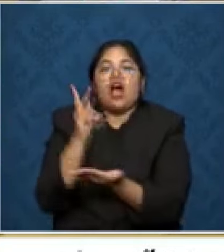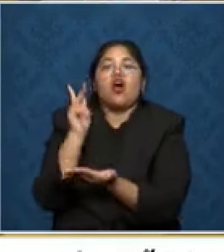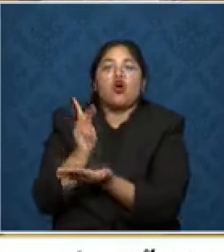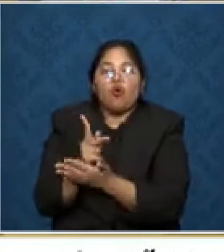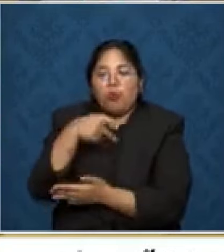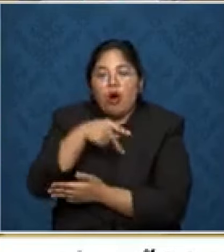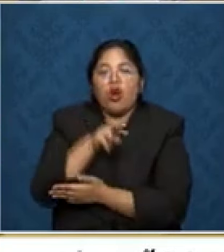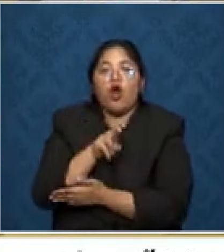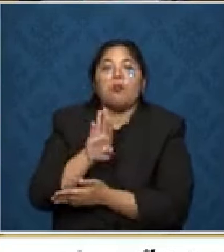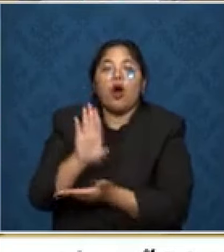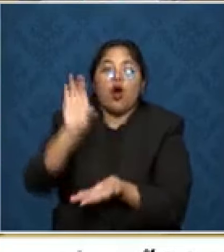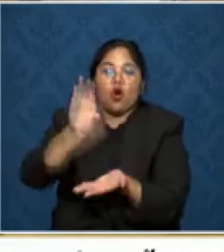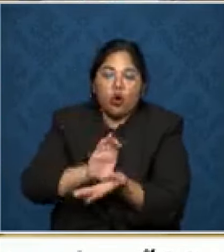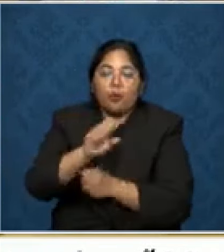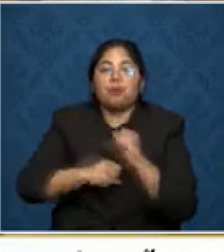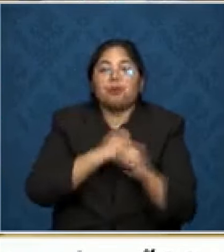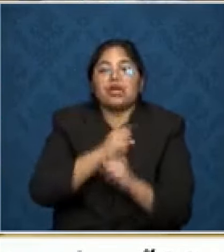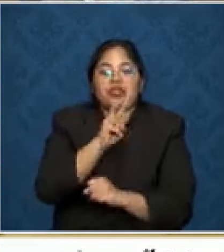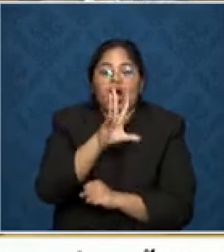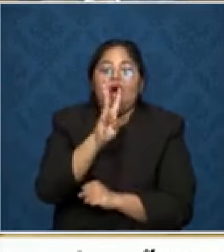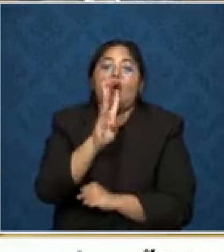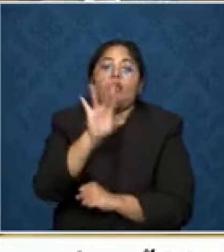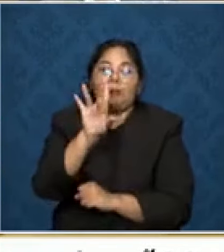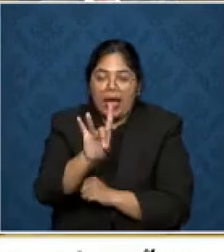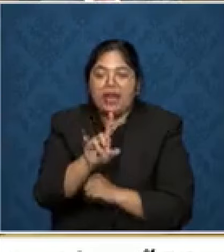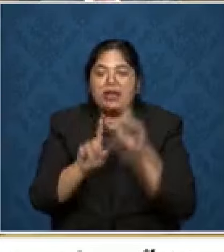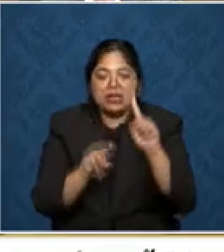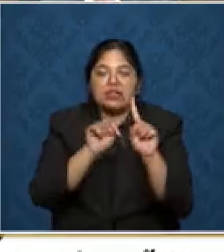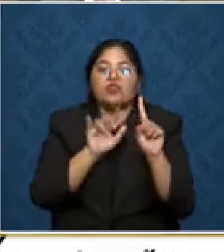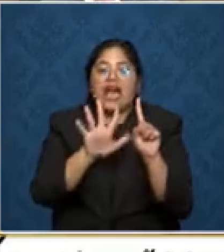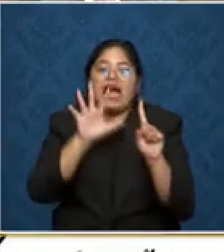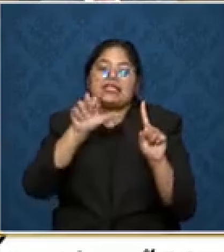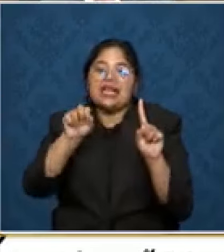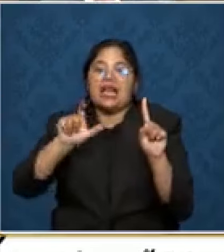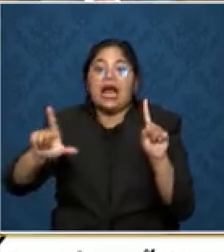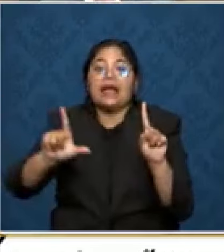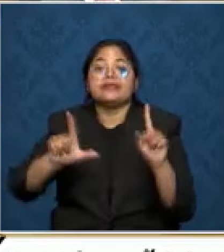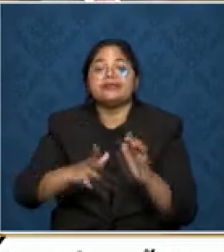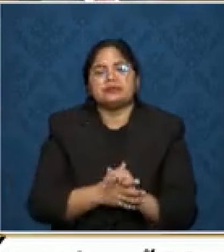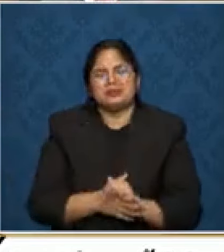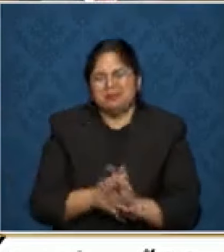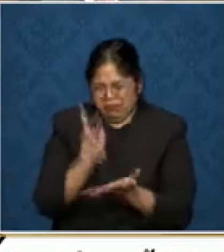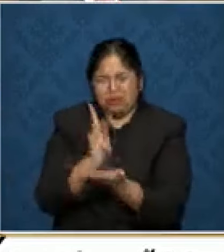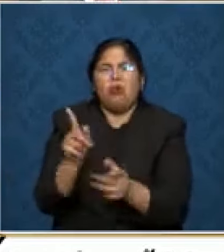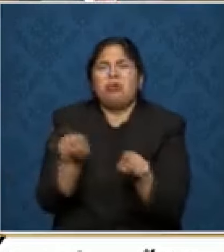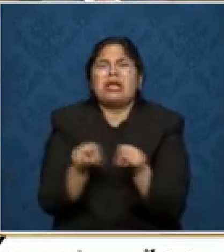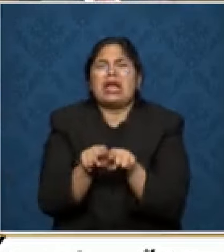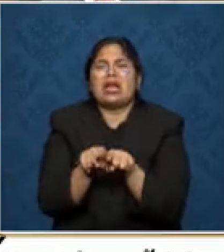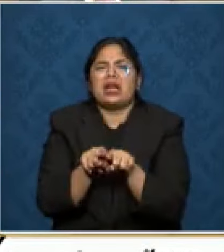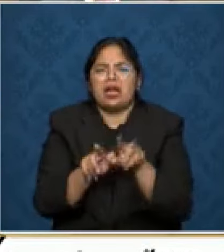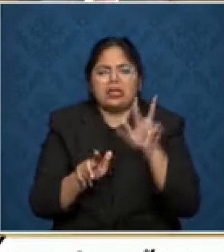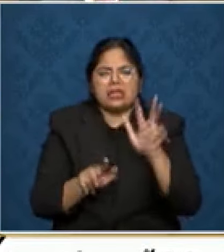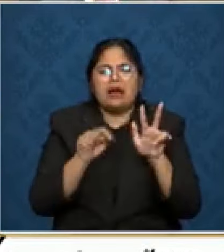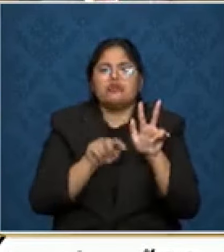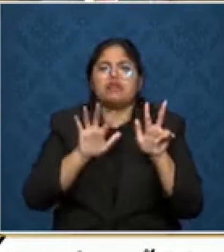พรบงบปี 68 1.5แสนล้านแทนก็กู้เหมือนกันแล้วอีก 3.5